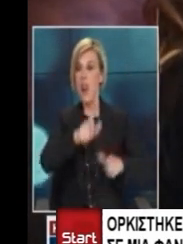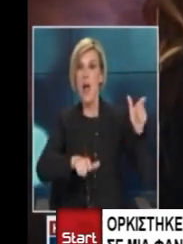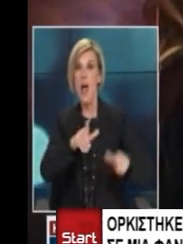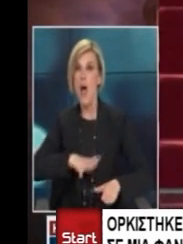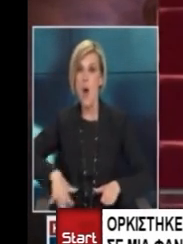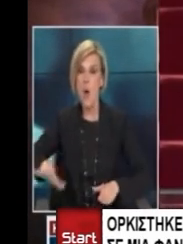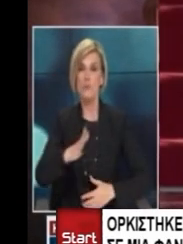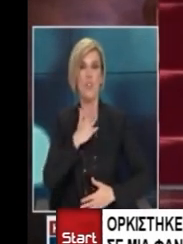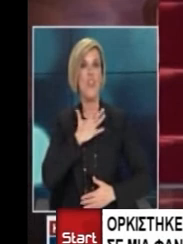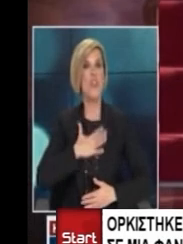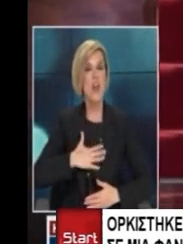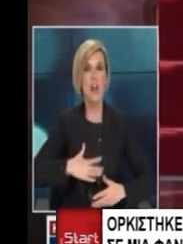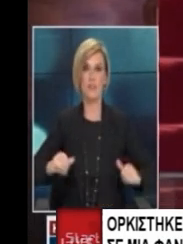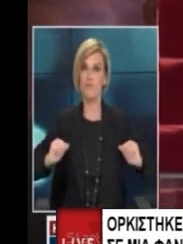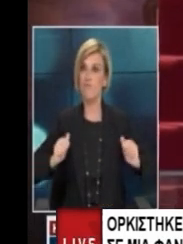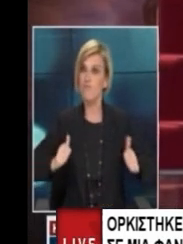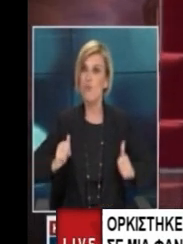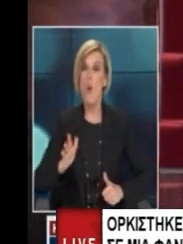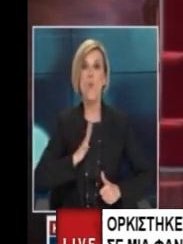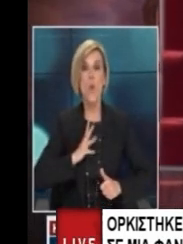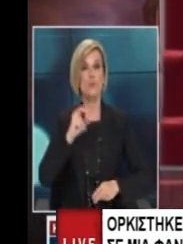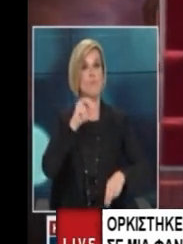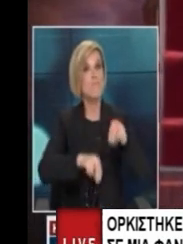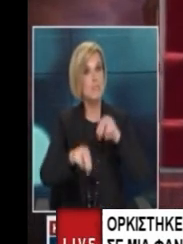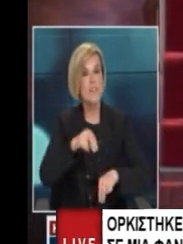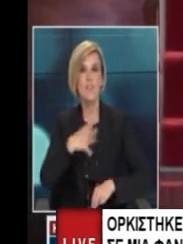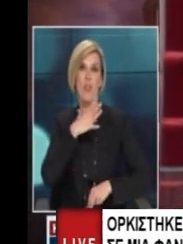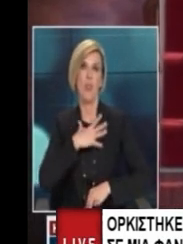η θέληση, η βούληση του λαού εισακούστηκε και